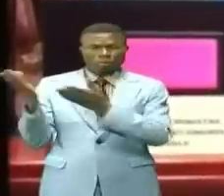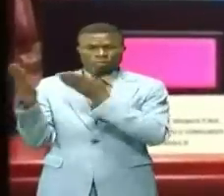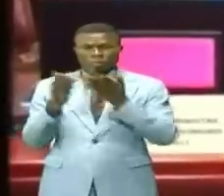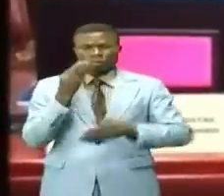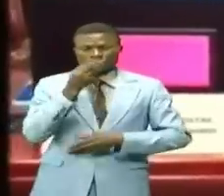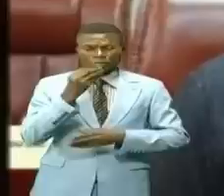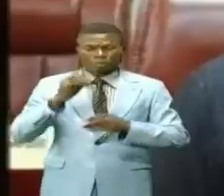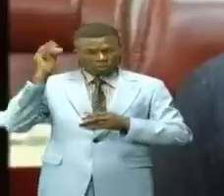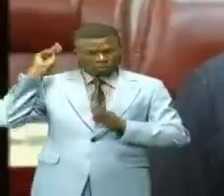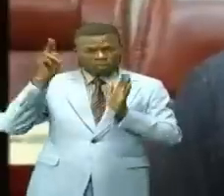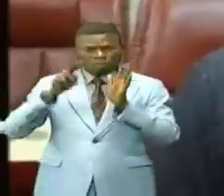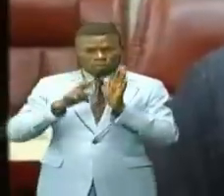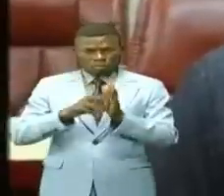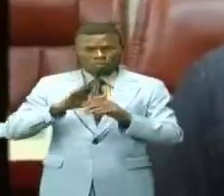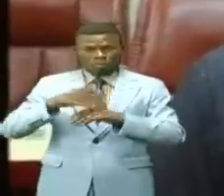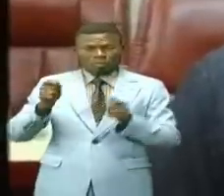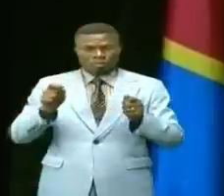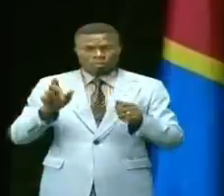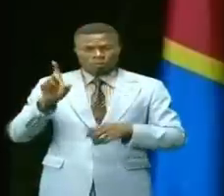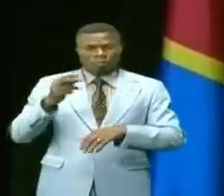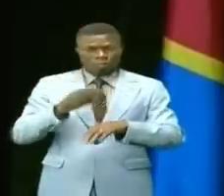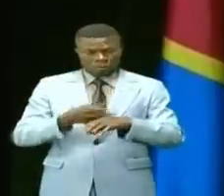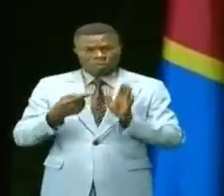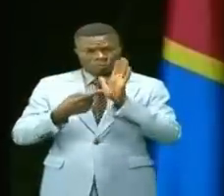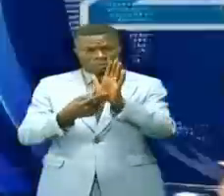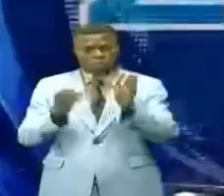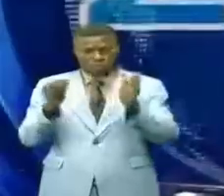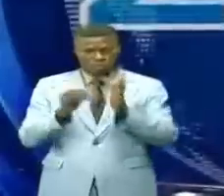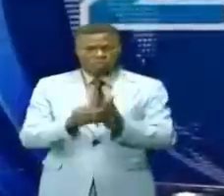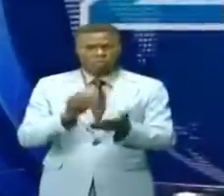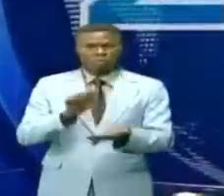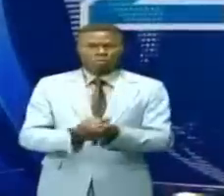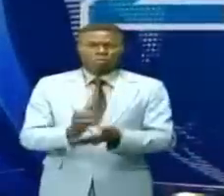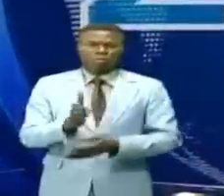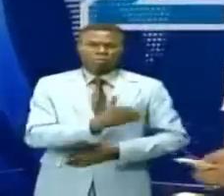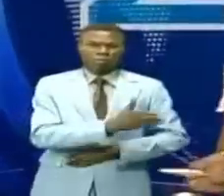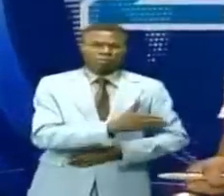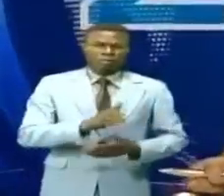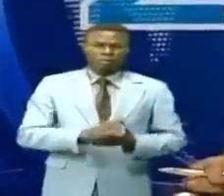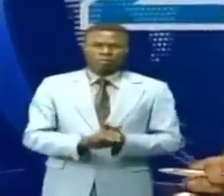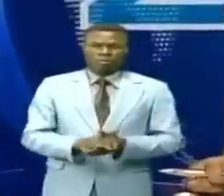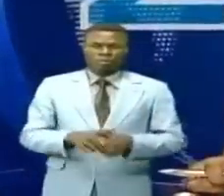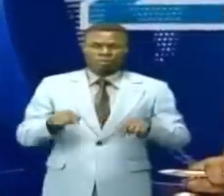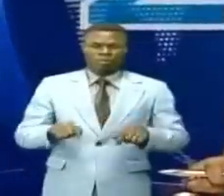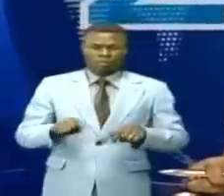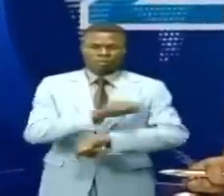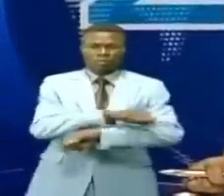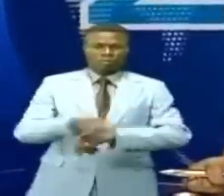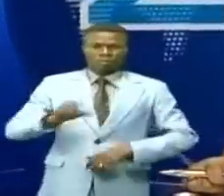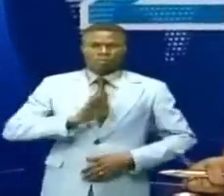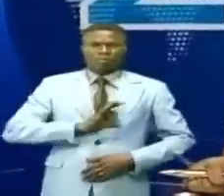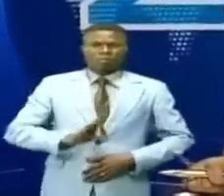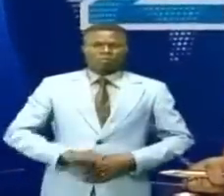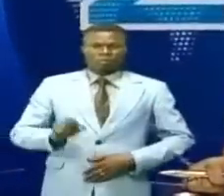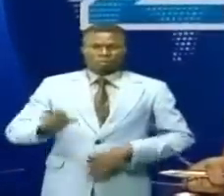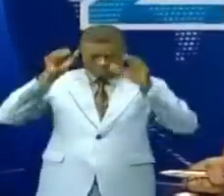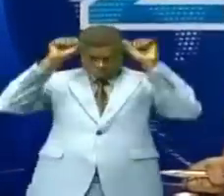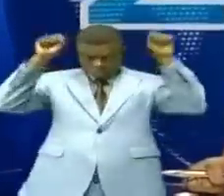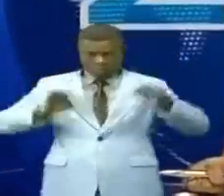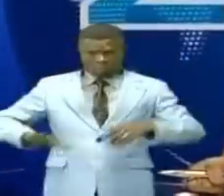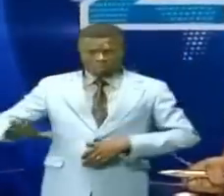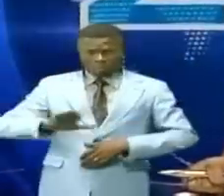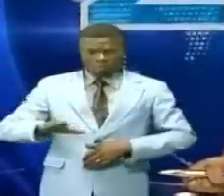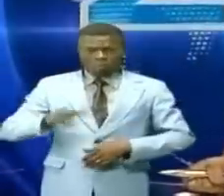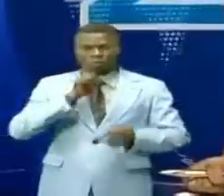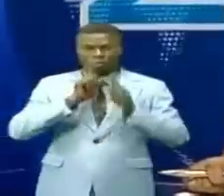du gouvernement et juste après ce journal, vous le suivrez encore. Restons à la cité de l'Union africaine où le président de la République